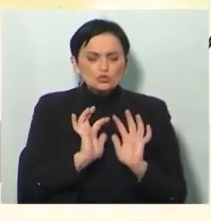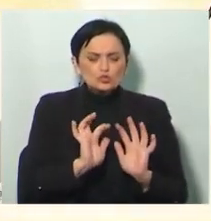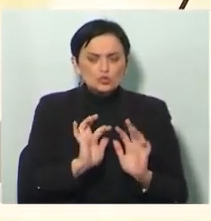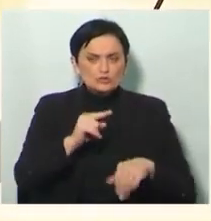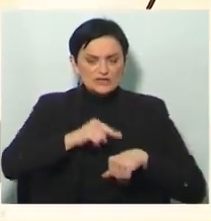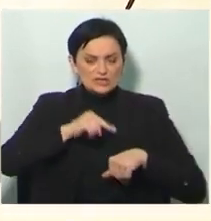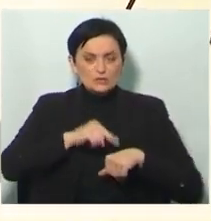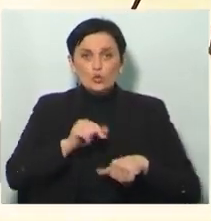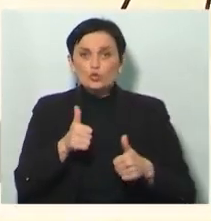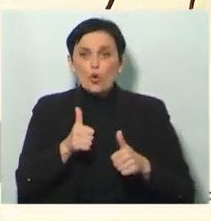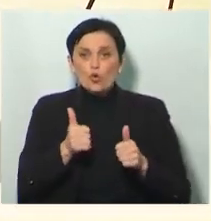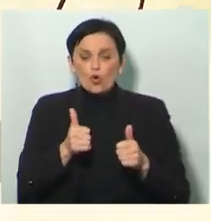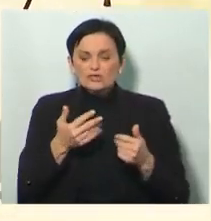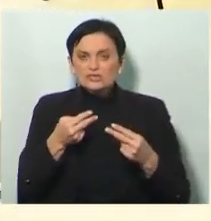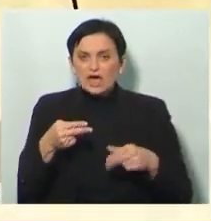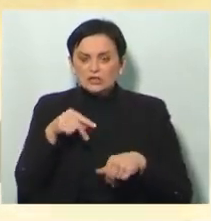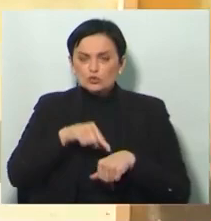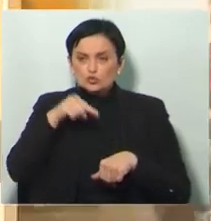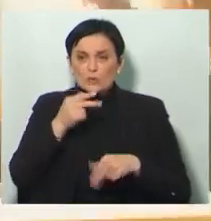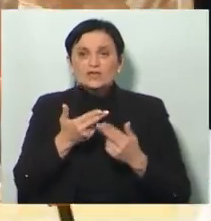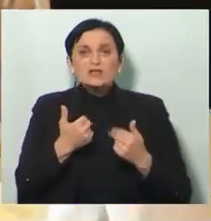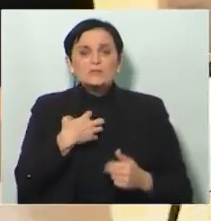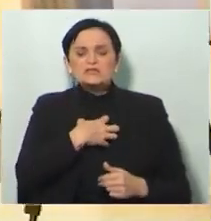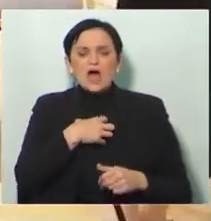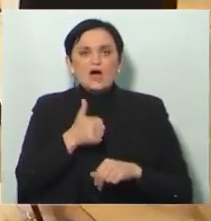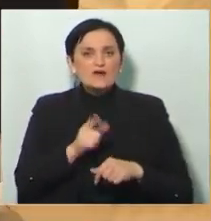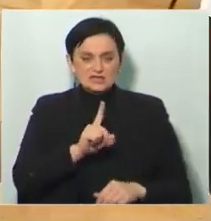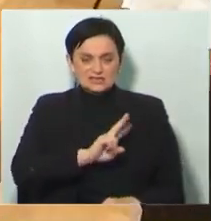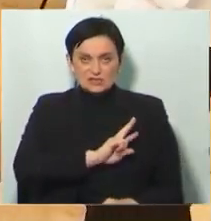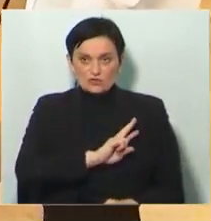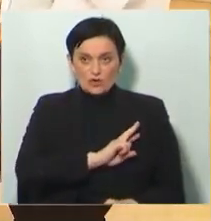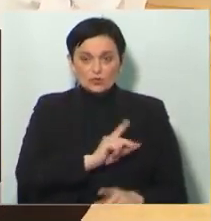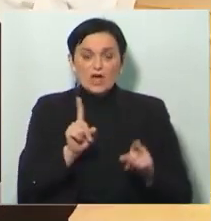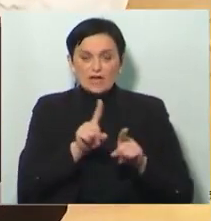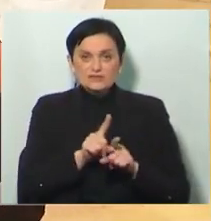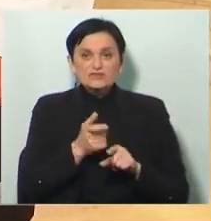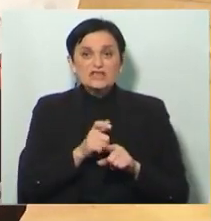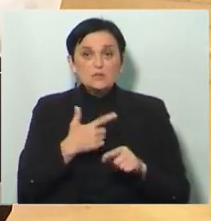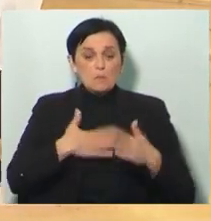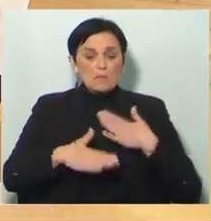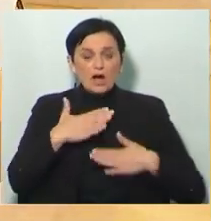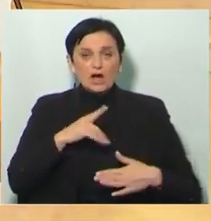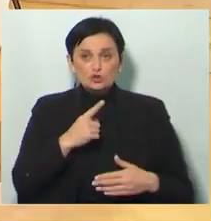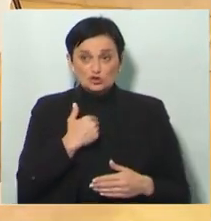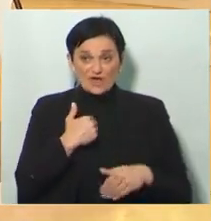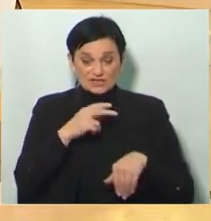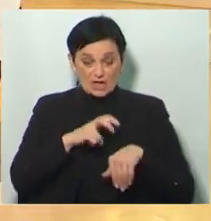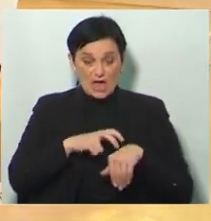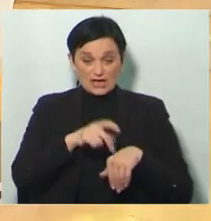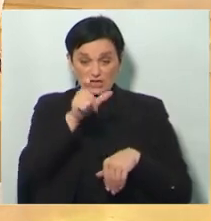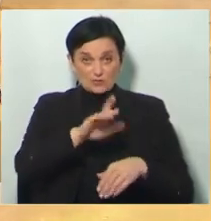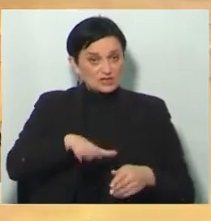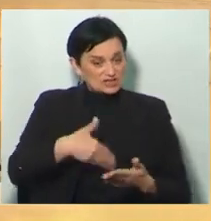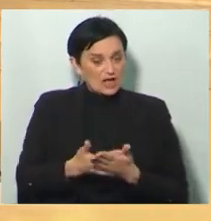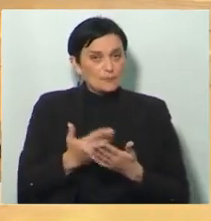იგრძნობა, როგორი თანაგრძნობა და სიყვარული, რაც ყველაზე მთავარია და რაც ასევე ძალიან მახარებს, ის არის, რომ ჩვენ ამ ექიმებთან დღემდე